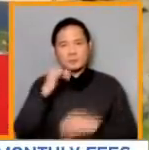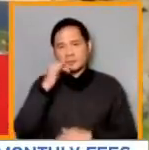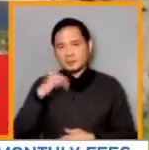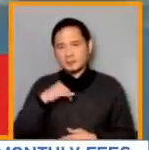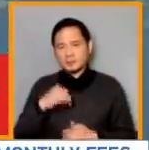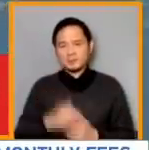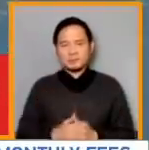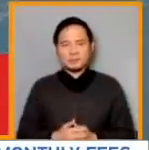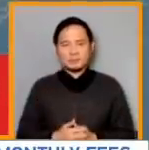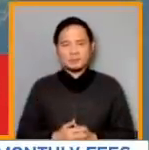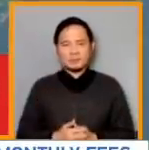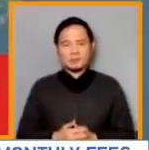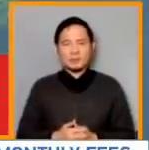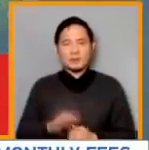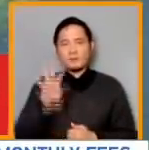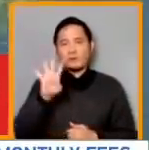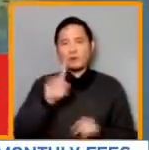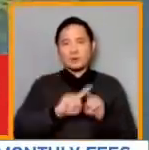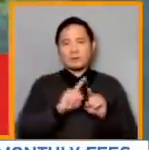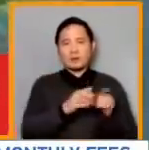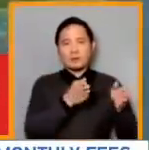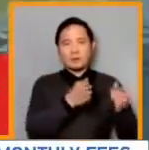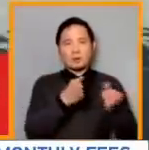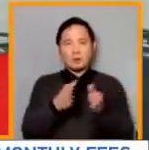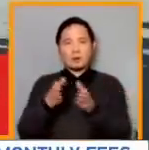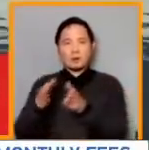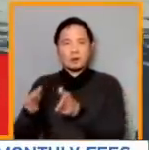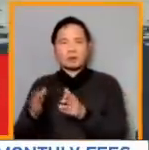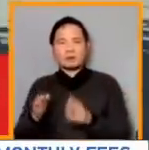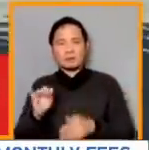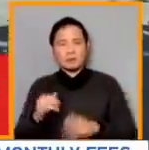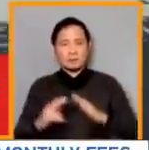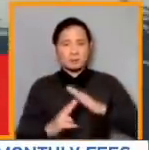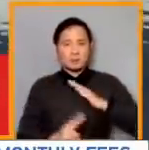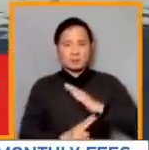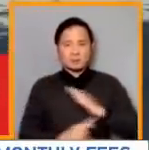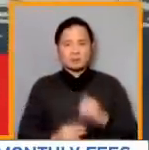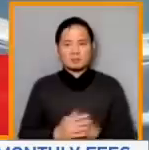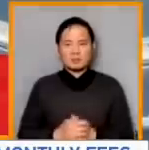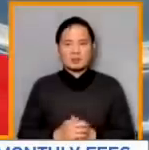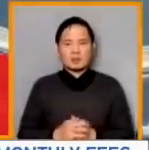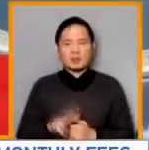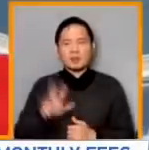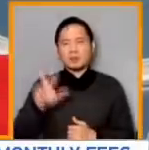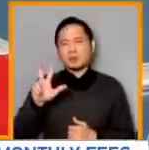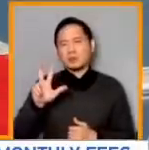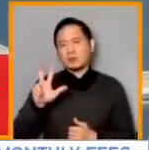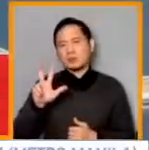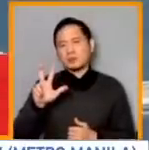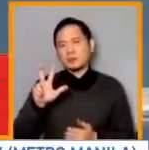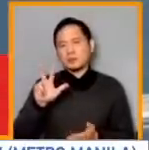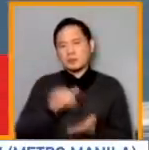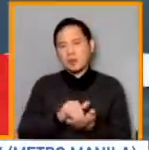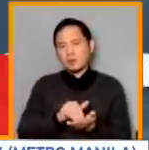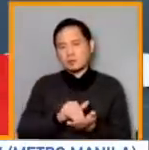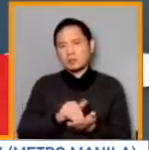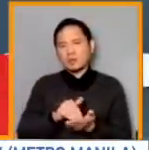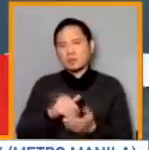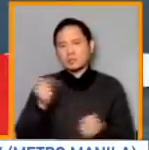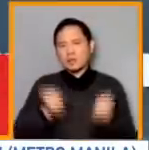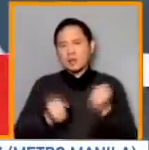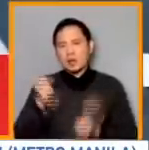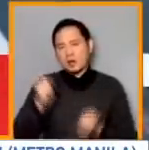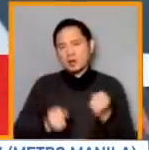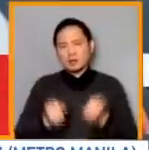May 4 na lane ang tulay. Kakayanin daw nito ang nasa 30,000 motorista na papasok at palabas na Intramuros at